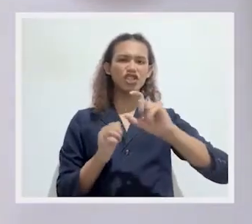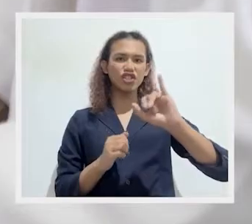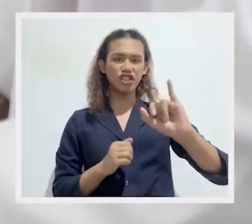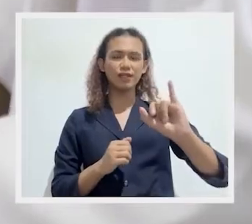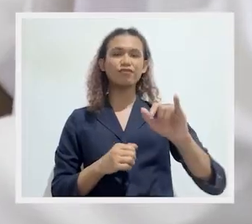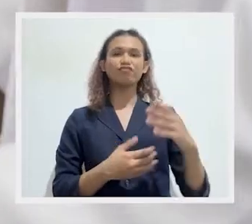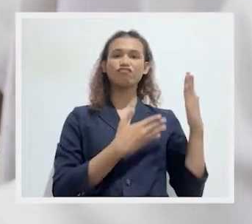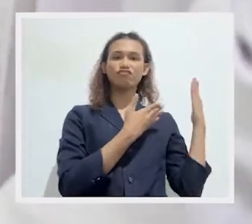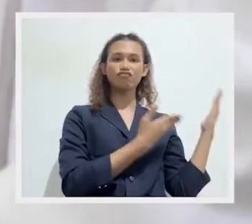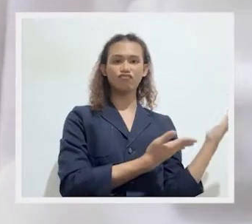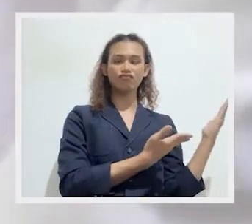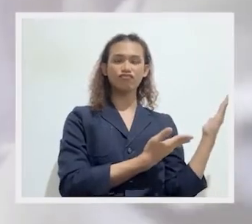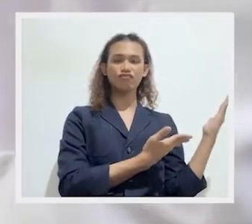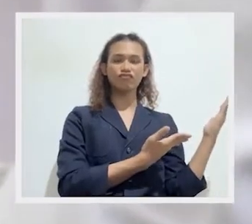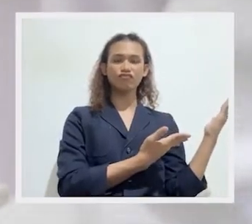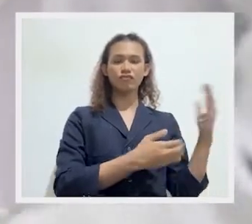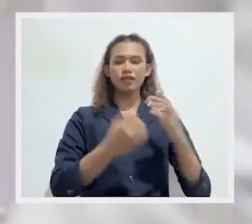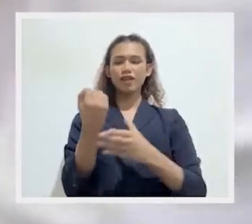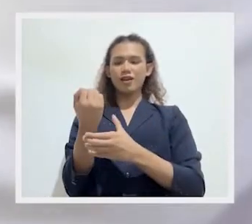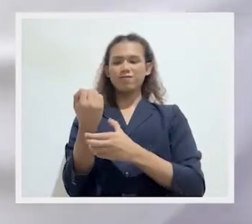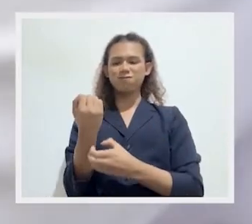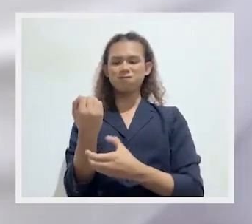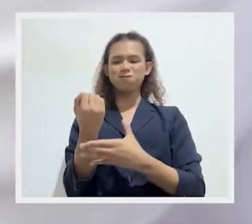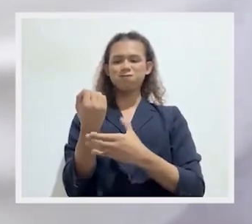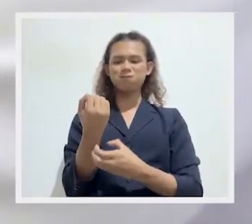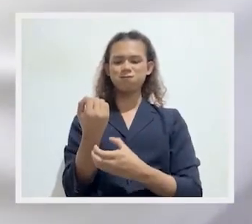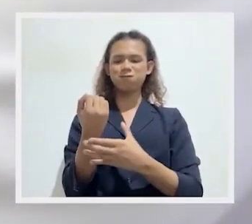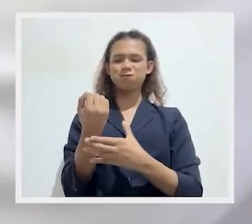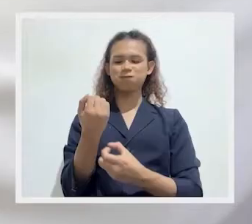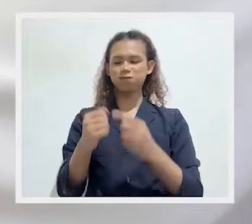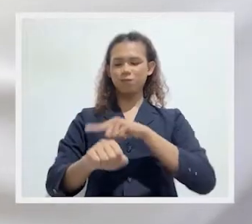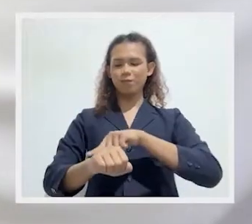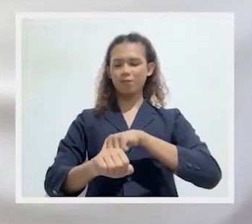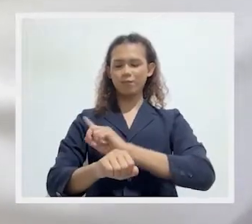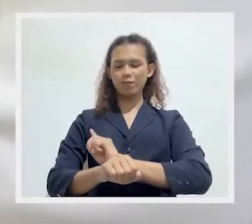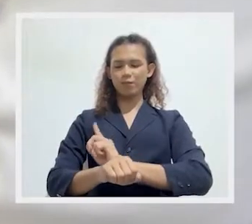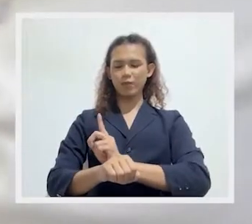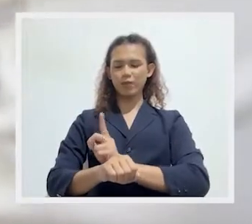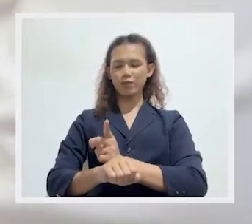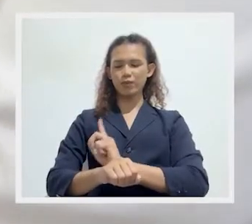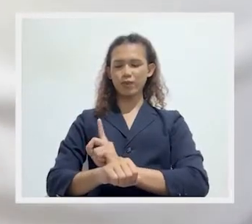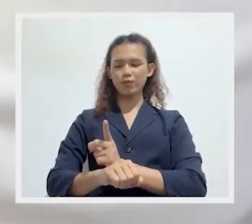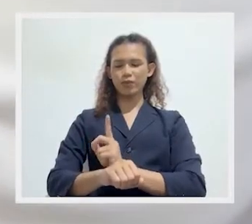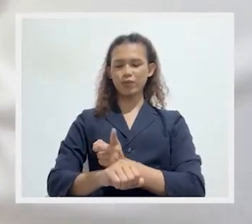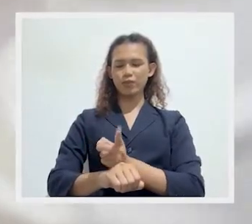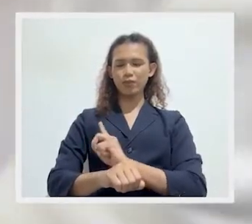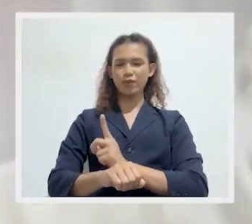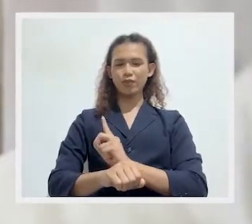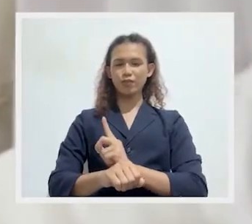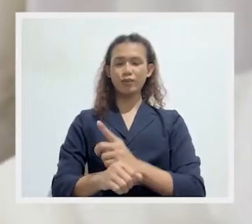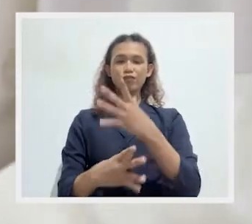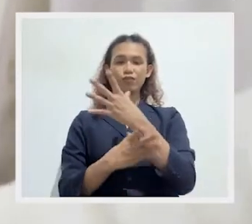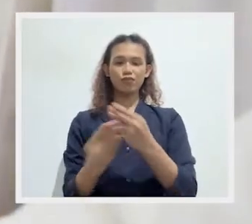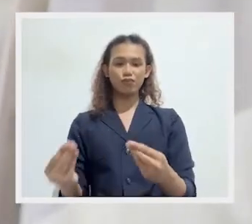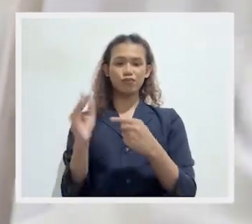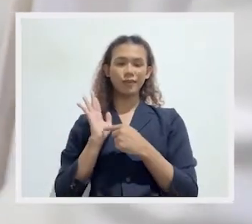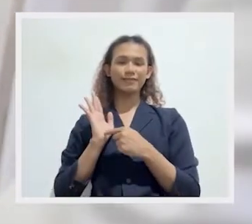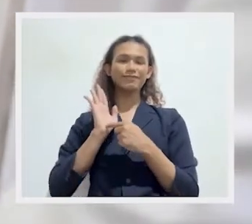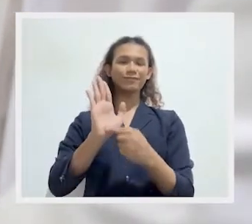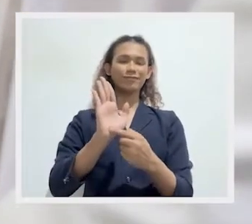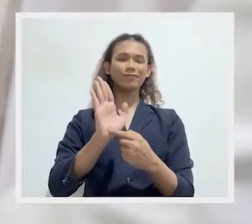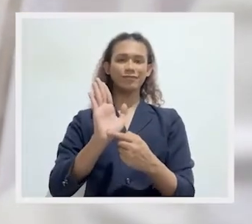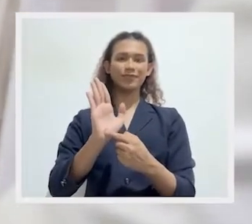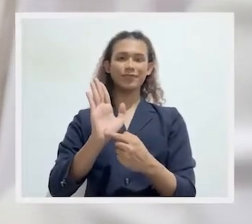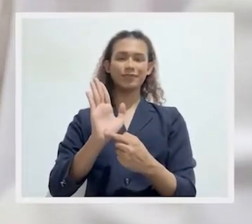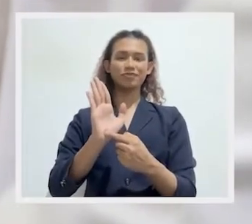pergelangan kaki. Letakkan kaf di atas malleolus atau pada bagian mid calf. Kemudian, kaf dipompa sampai pulsasi